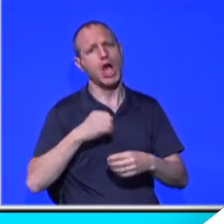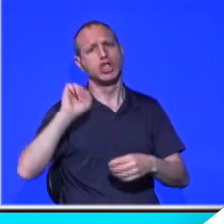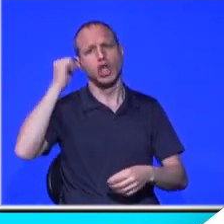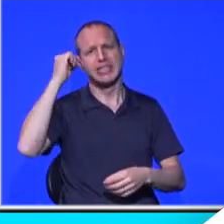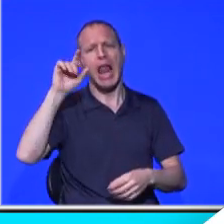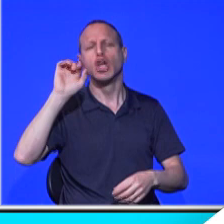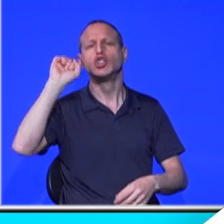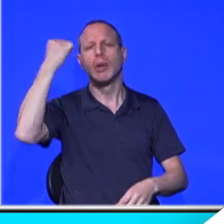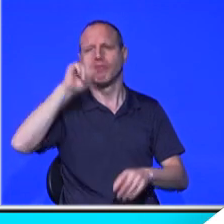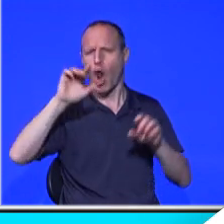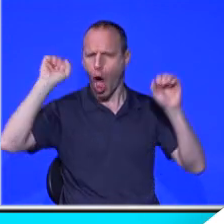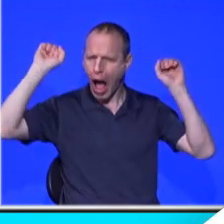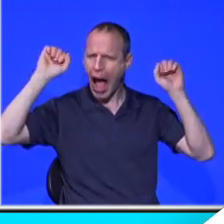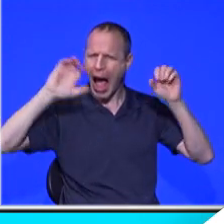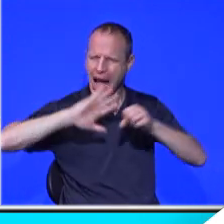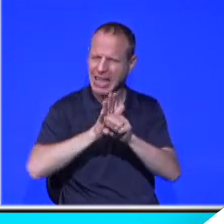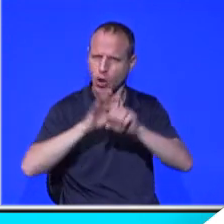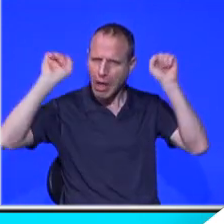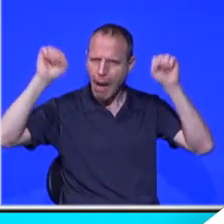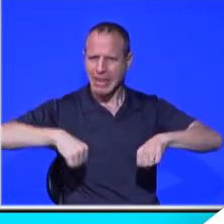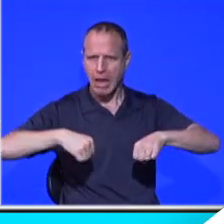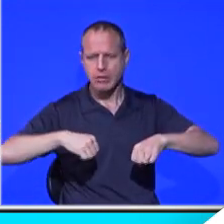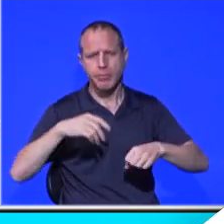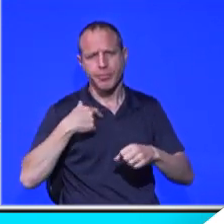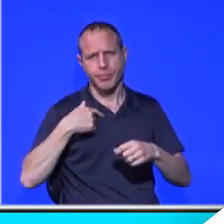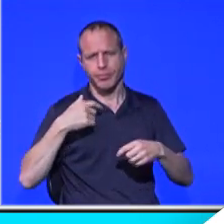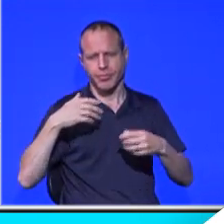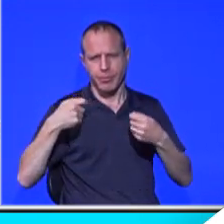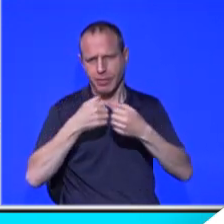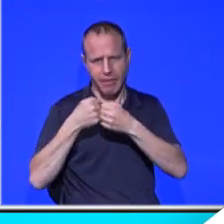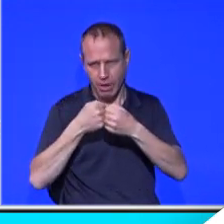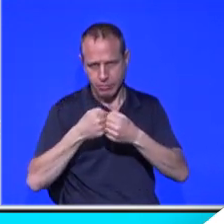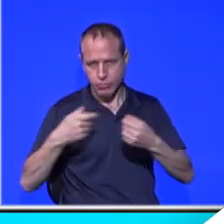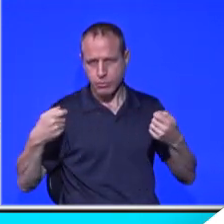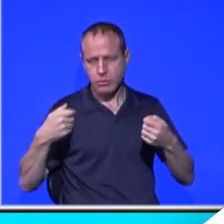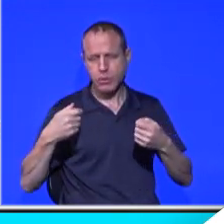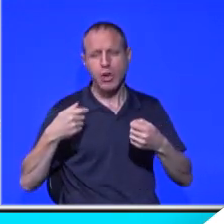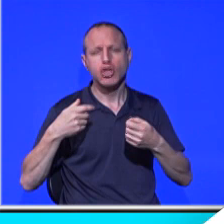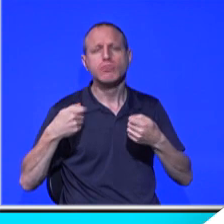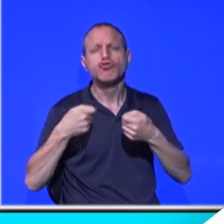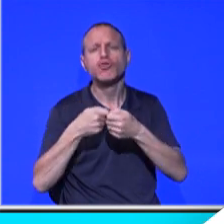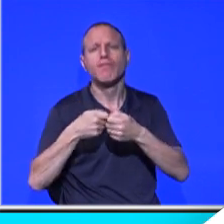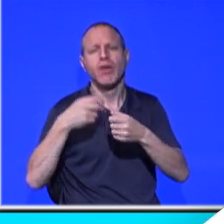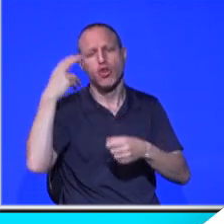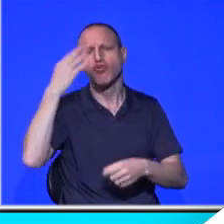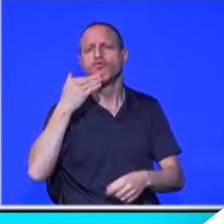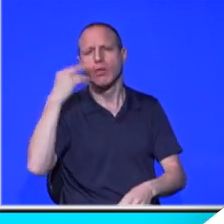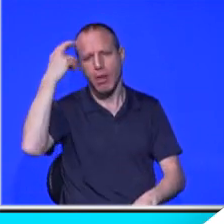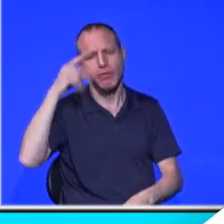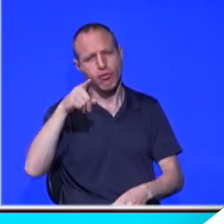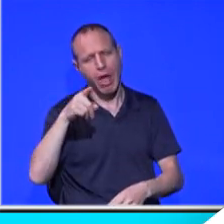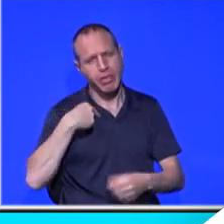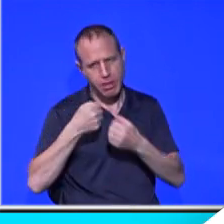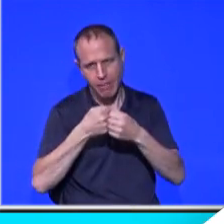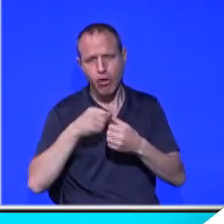אכזריות קפיטליסטית, אני נאבק למען פוליטיקה משותפת של יהודים ערבים, ואני נאבק חזק, שאת תוכלי לחיות עם בן